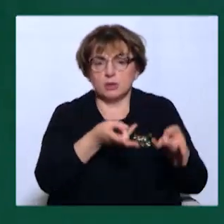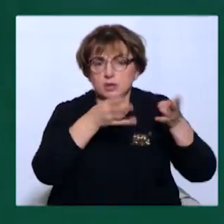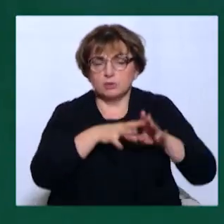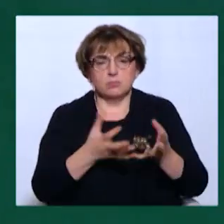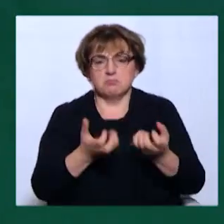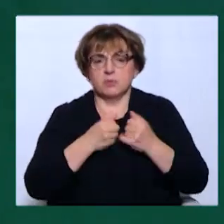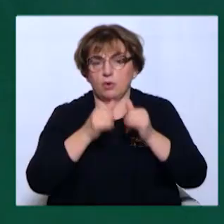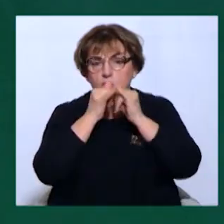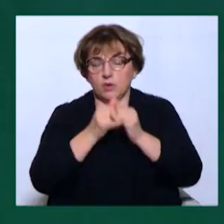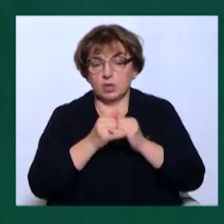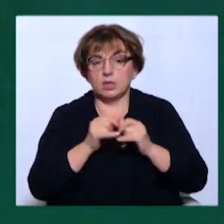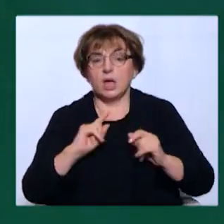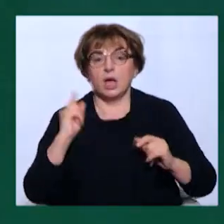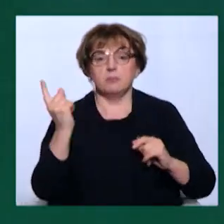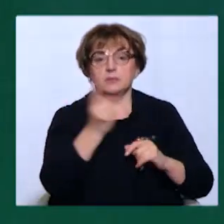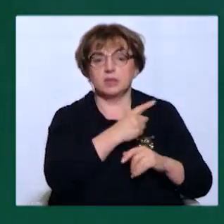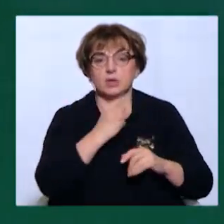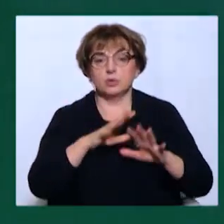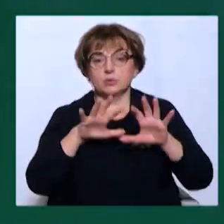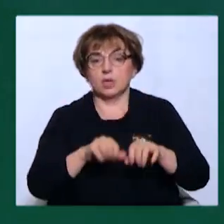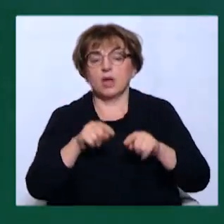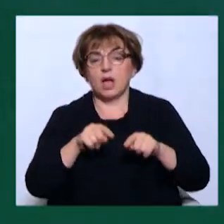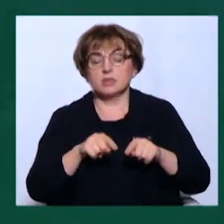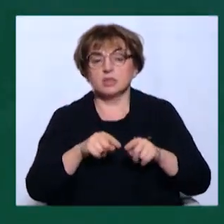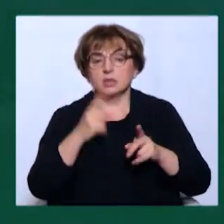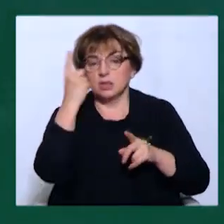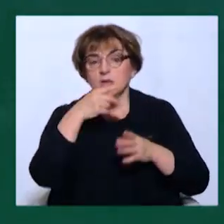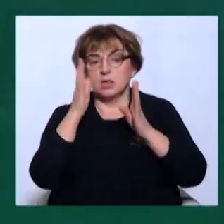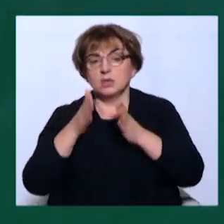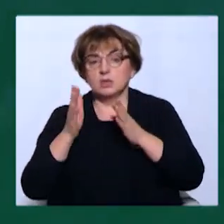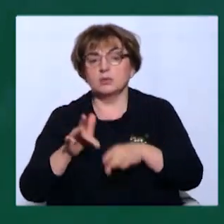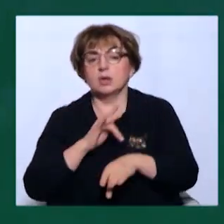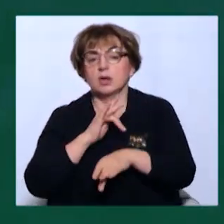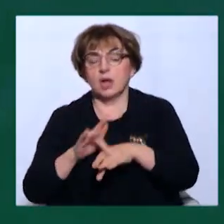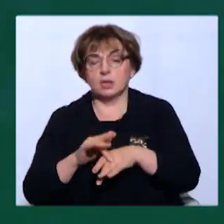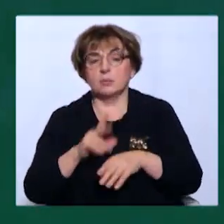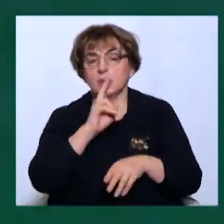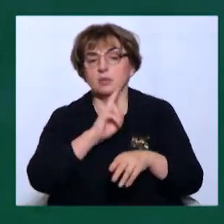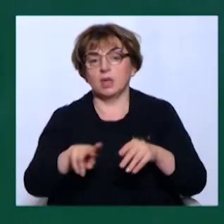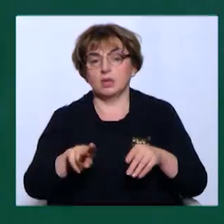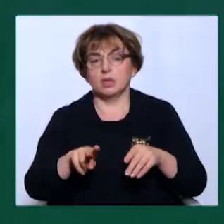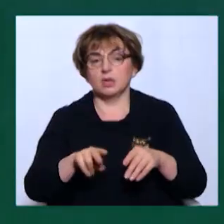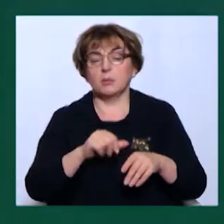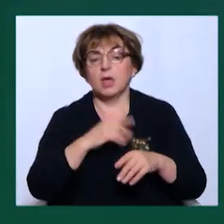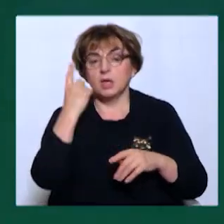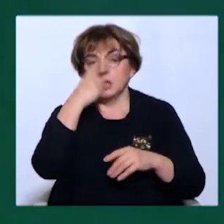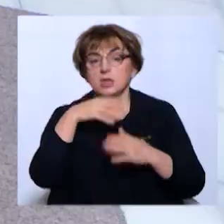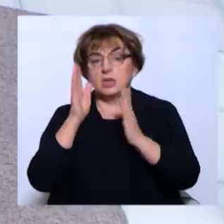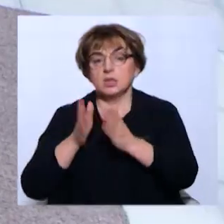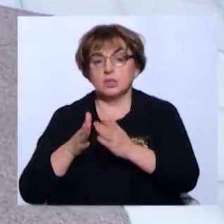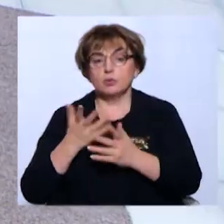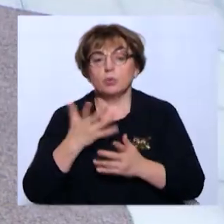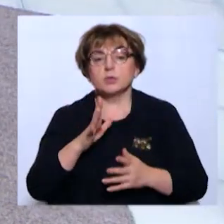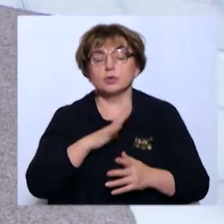და ტერიტორიის დაკავების, ასეთი ინდივიდი გაქრება, გადაშენდება. ინდივიდი, რომელსაც